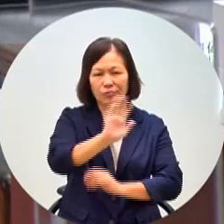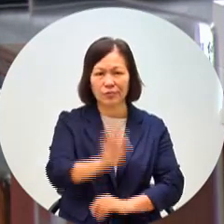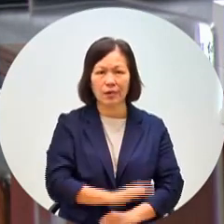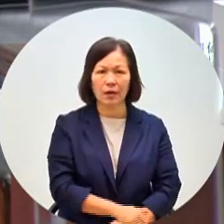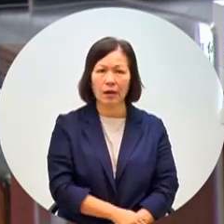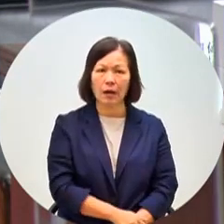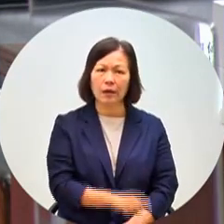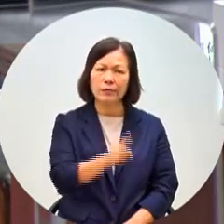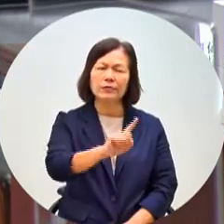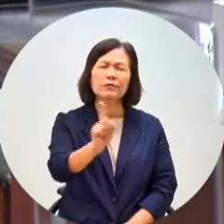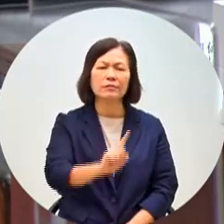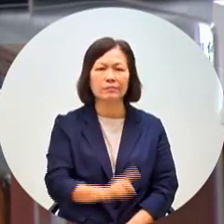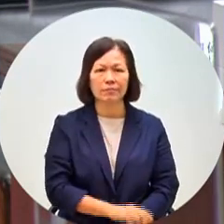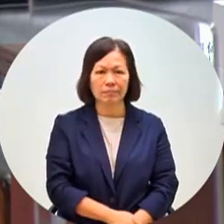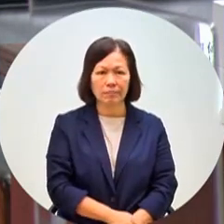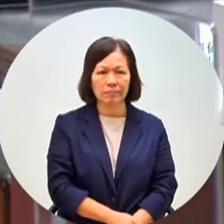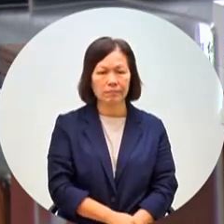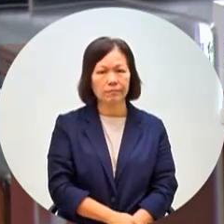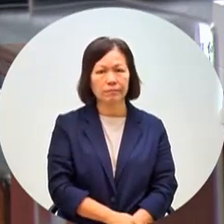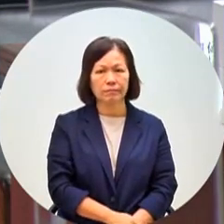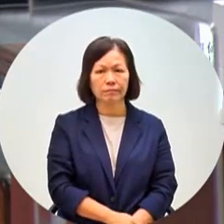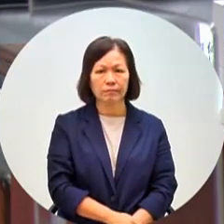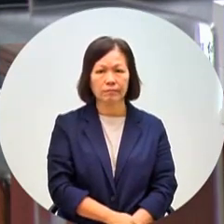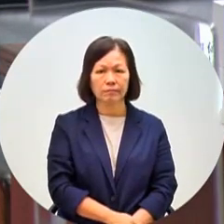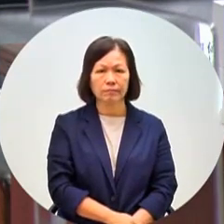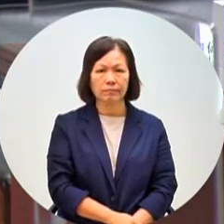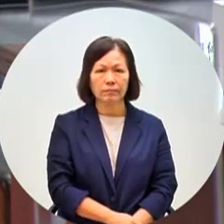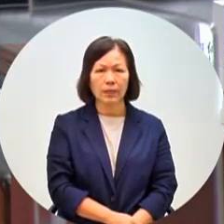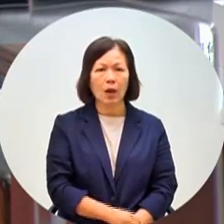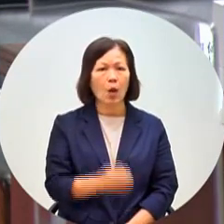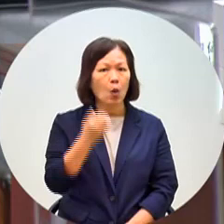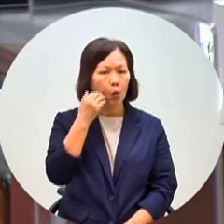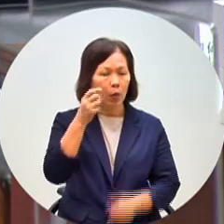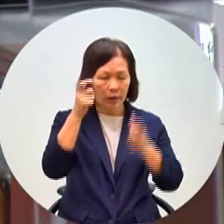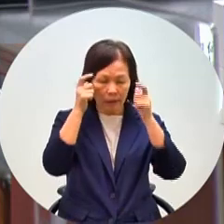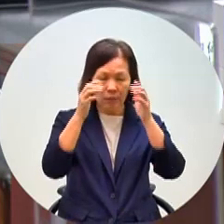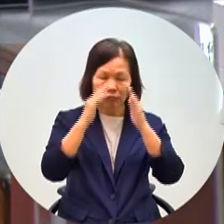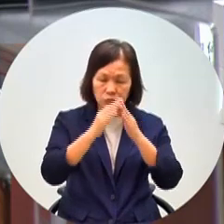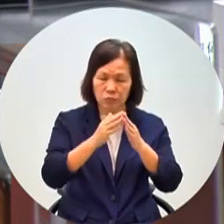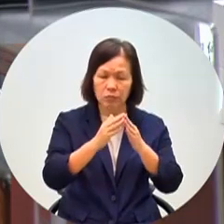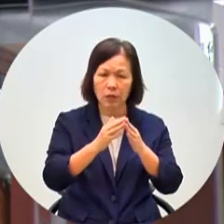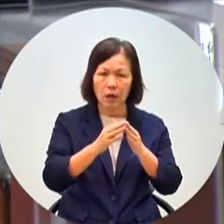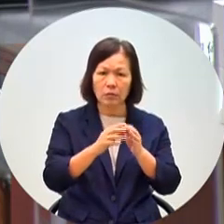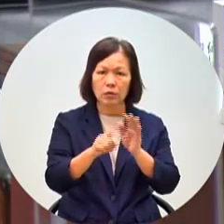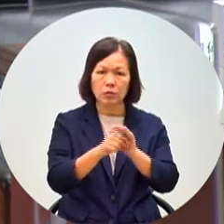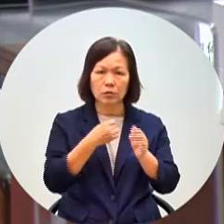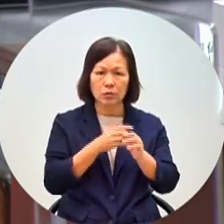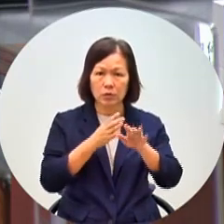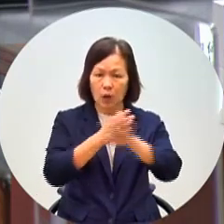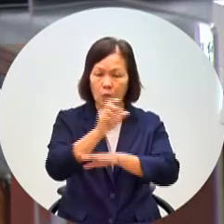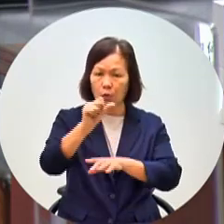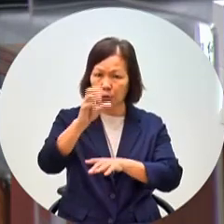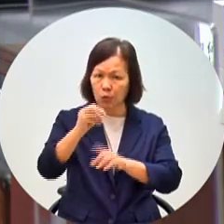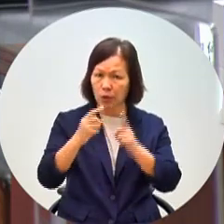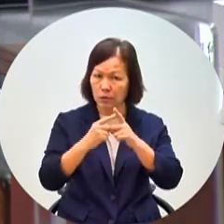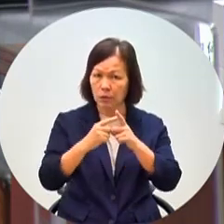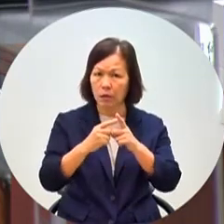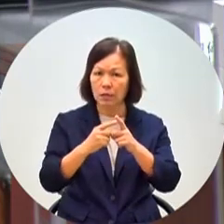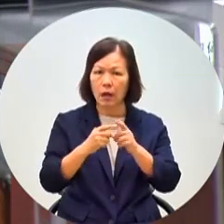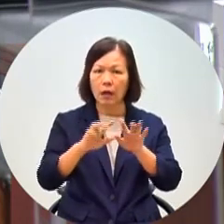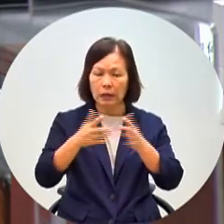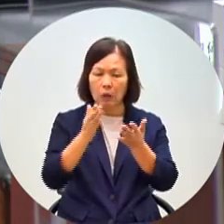这个是什么状况啊？所以我们高雄突破50000，也有评